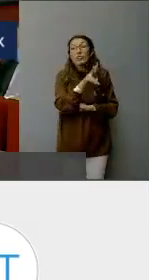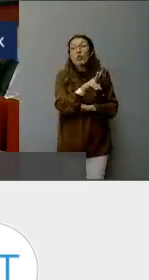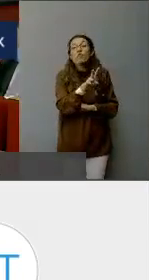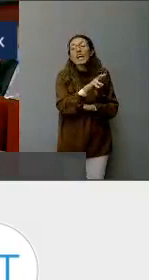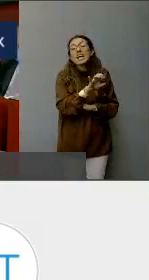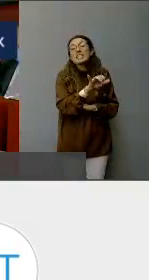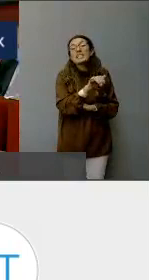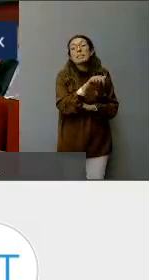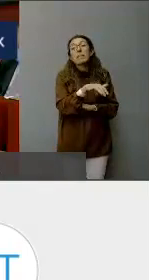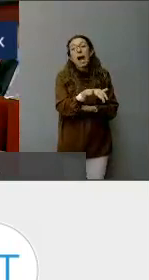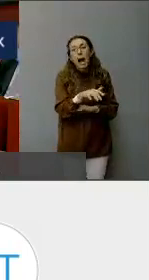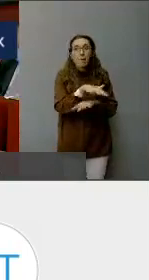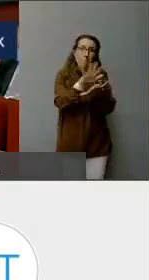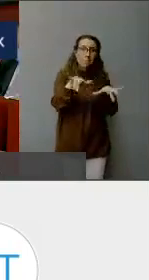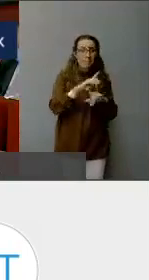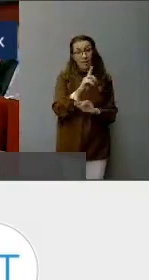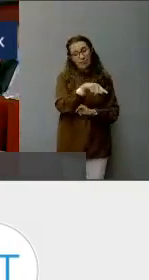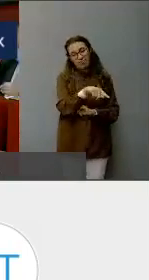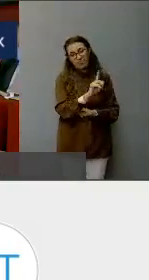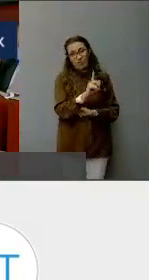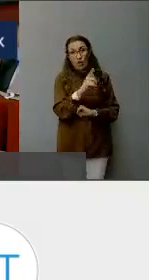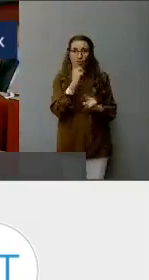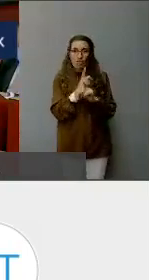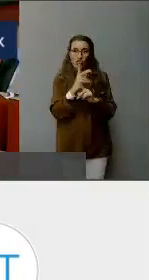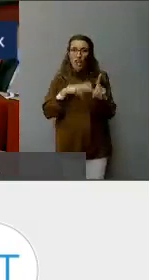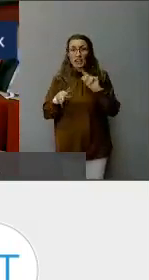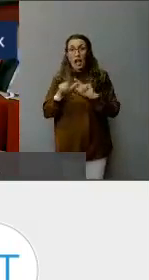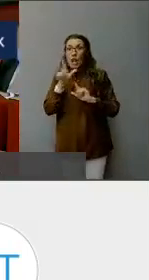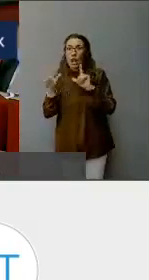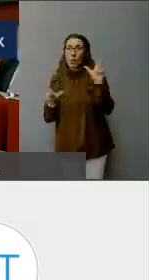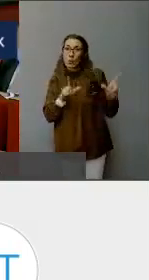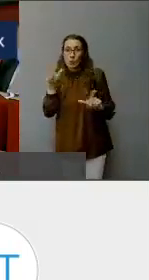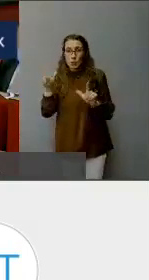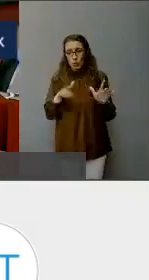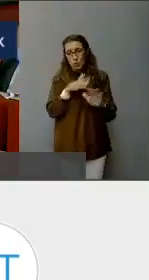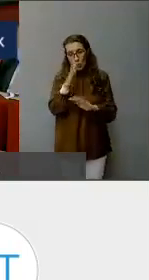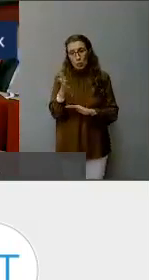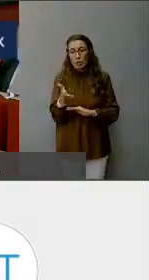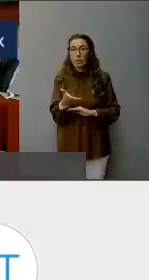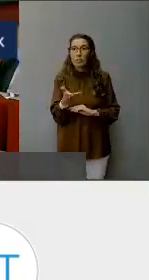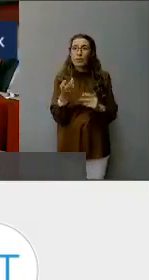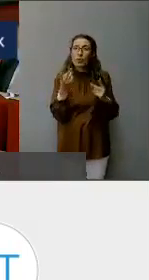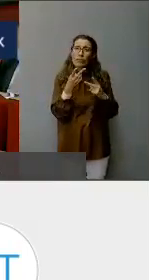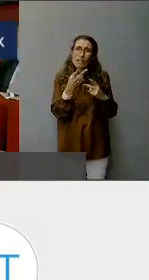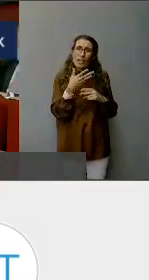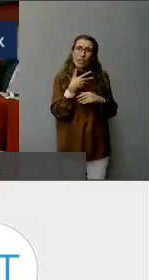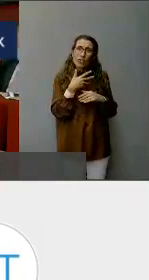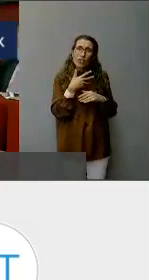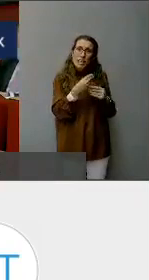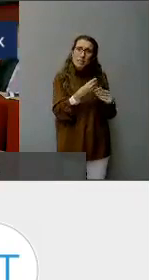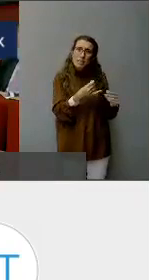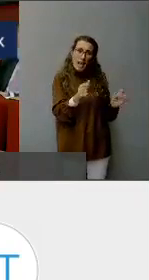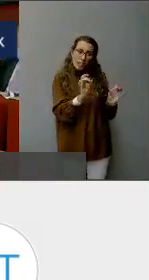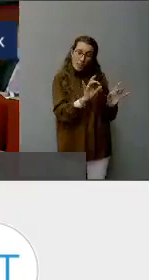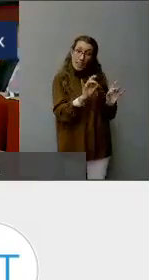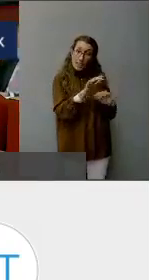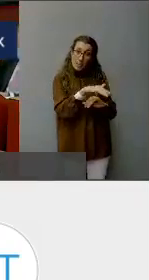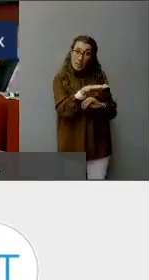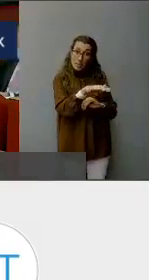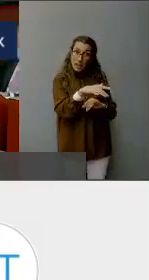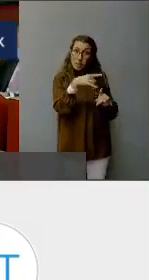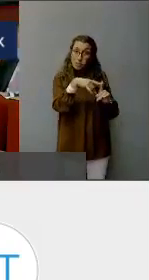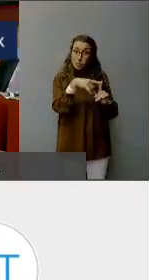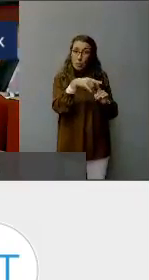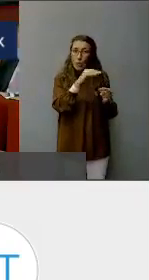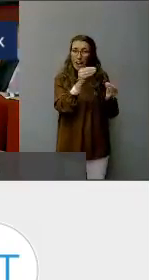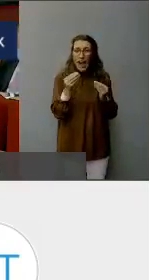voi forse più prestigiose ma guardate che lì in quella resistono anche ancora delle spiagge libere esiste la possibilità di molti